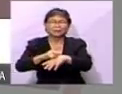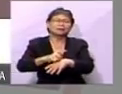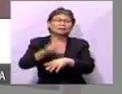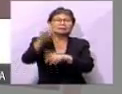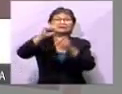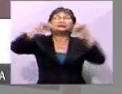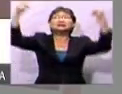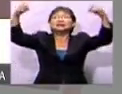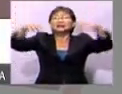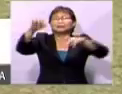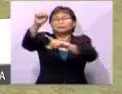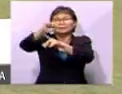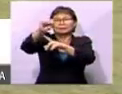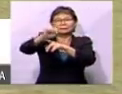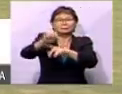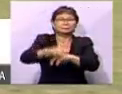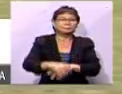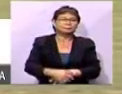Selayang.